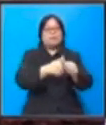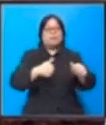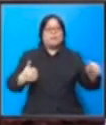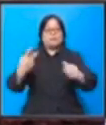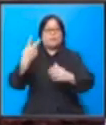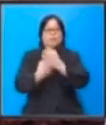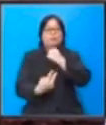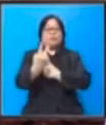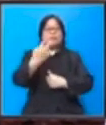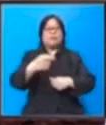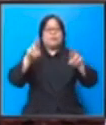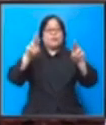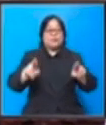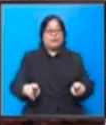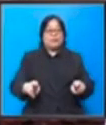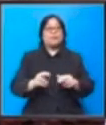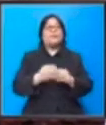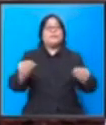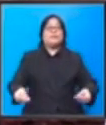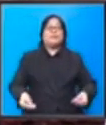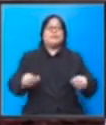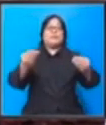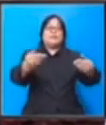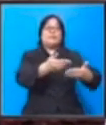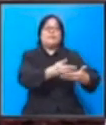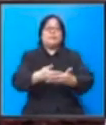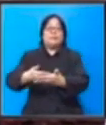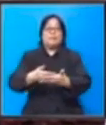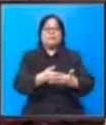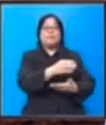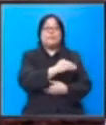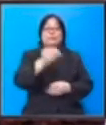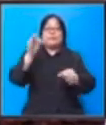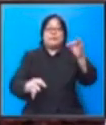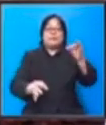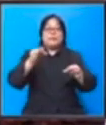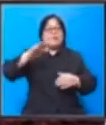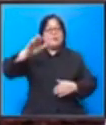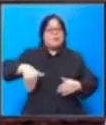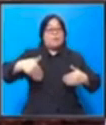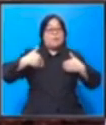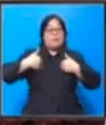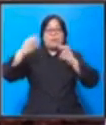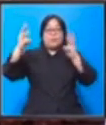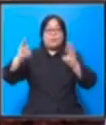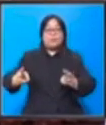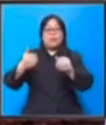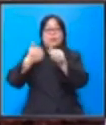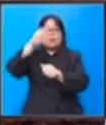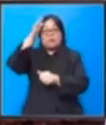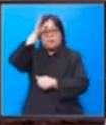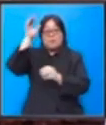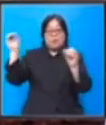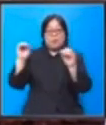dua warga negara yang diberikan kepada anak, dan sekiranya belum mendapat warga negara mengikut